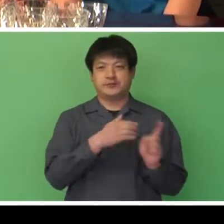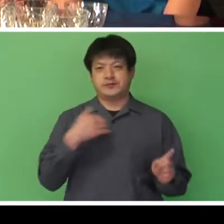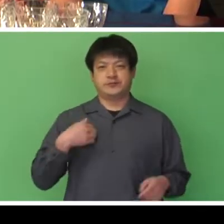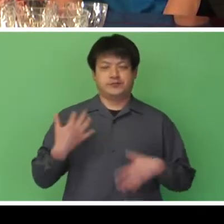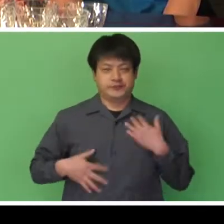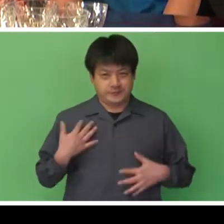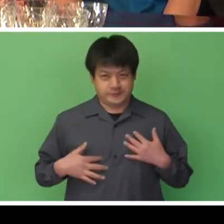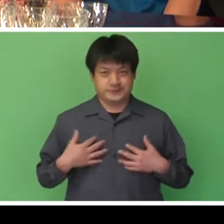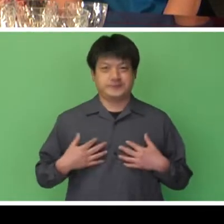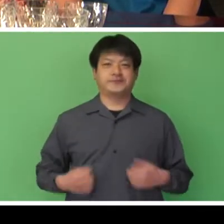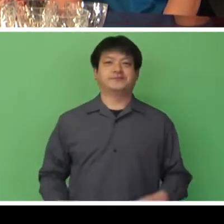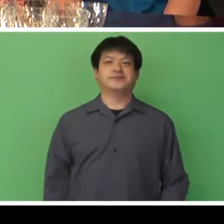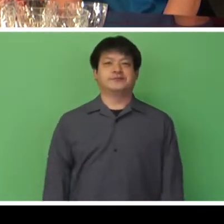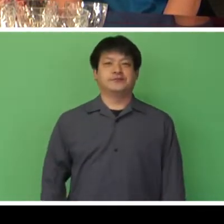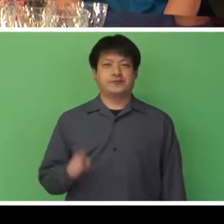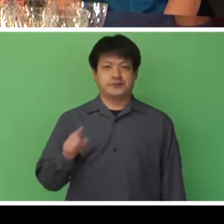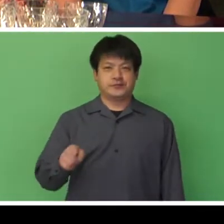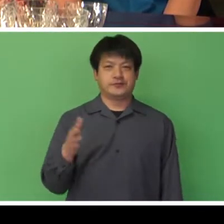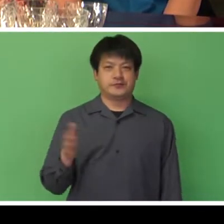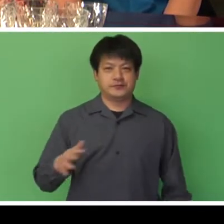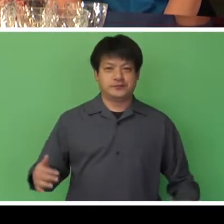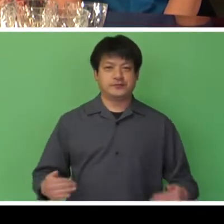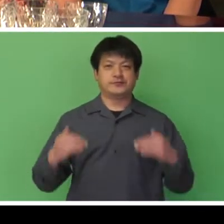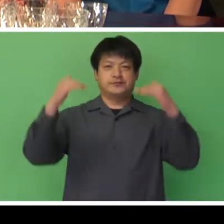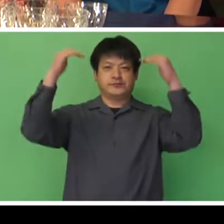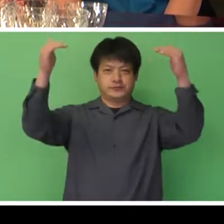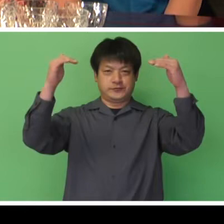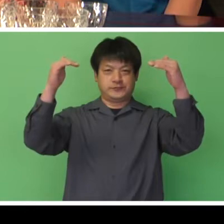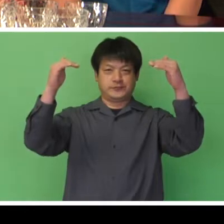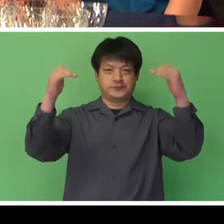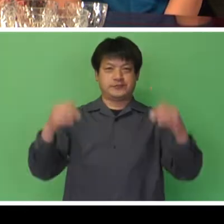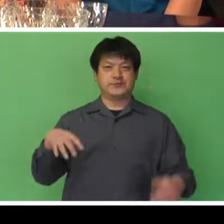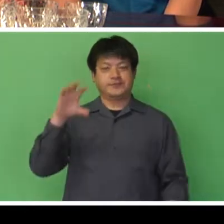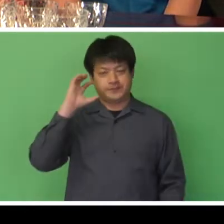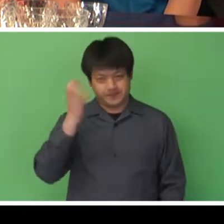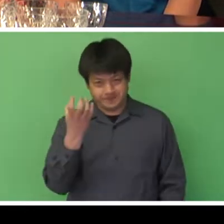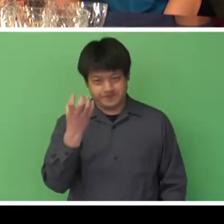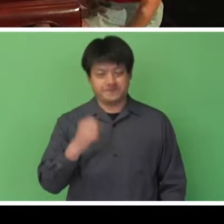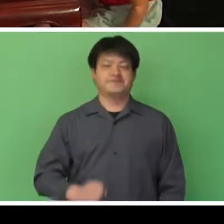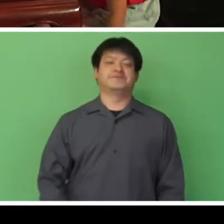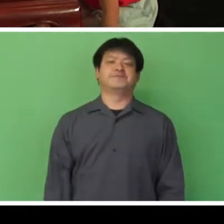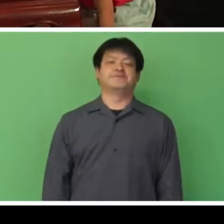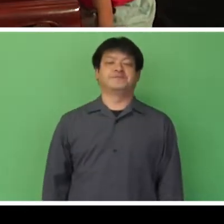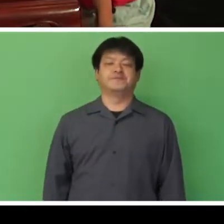しい。こんなに大きくなっとるとは。トマゲティッ